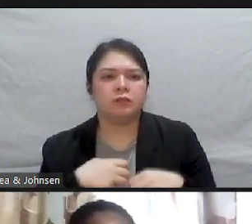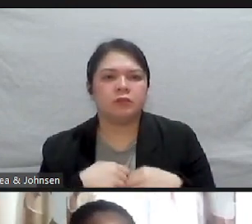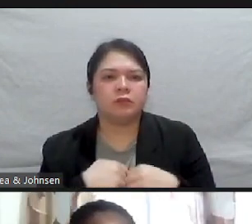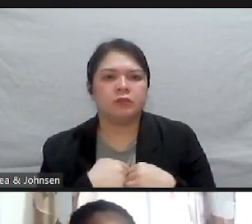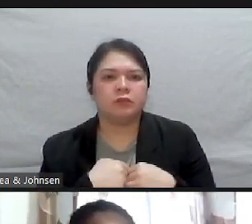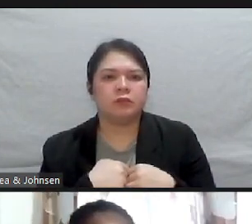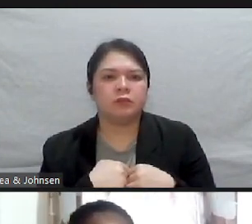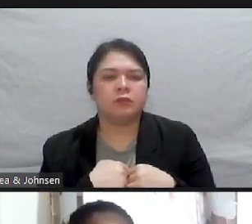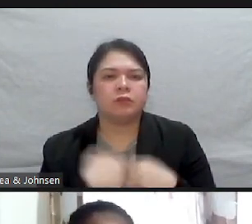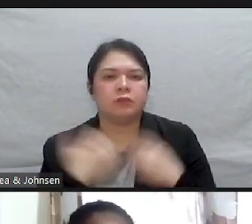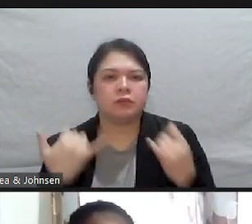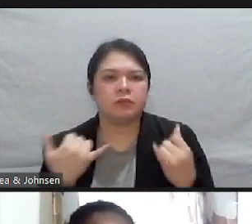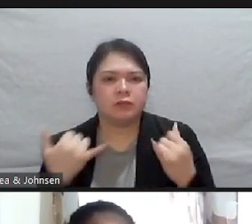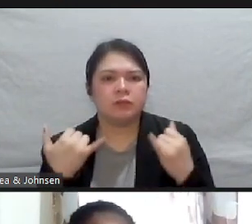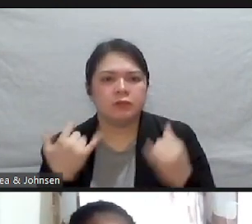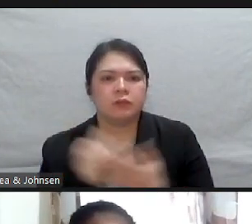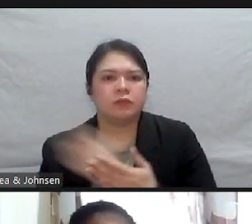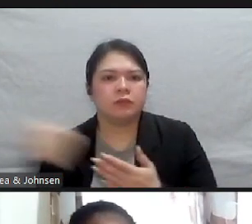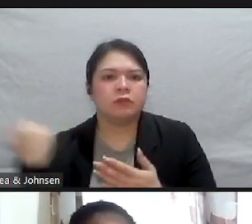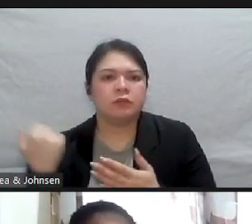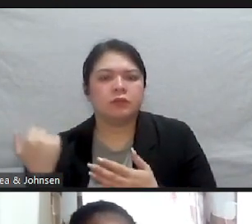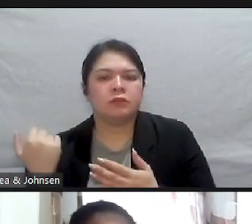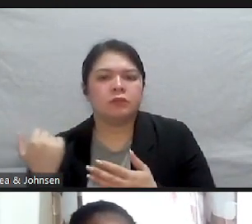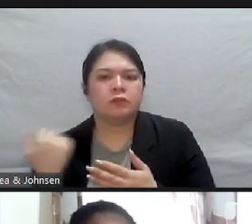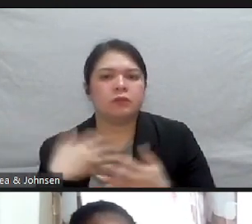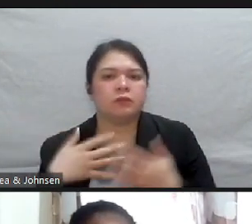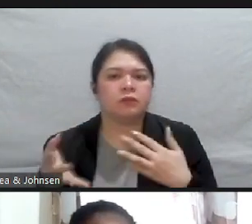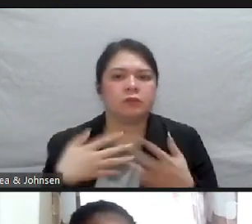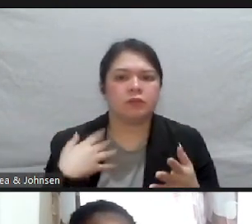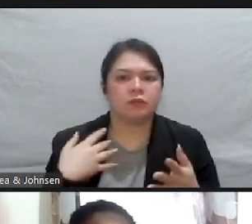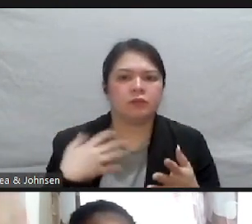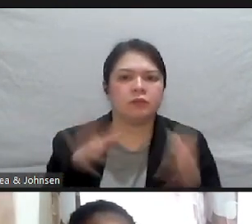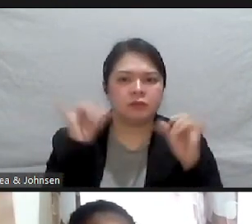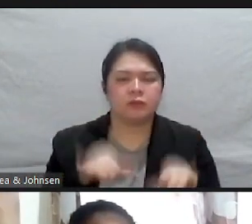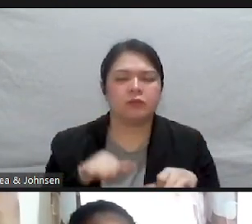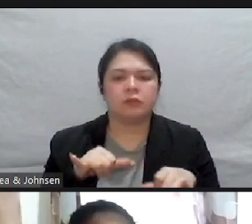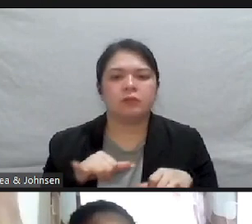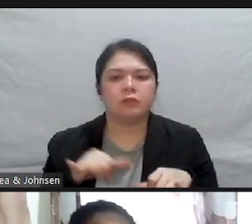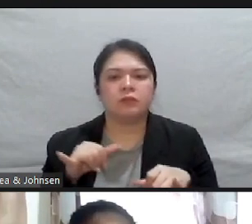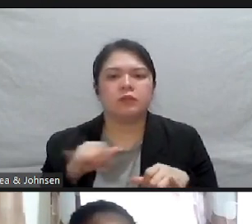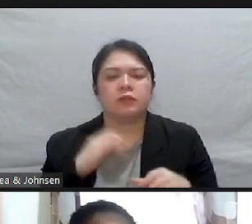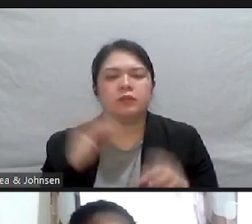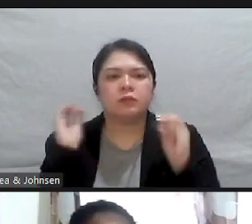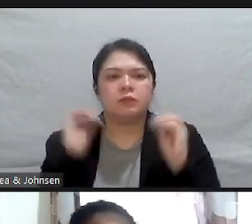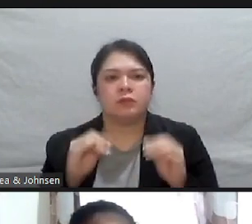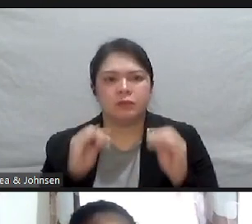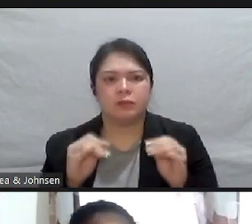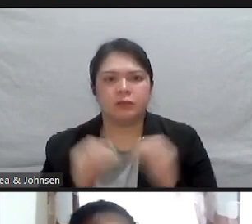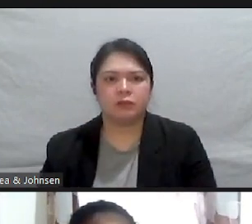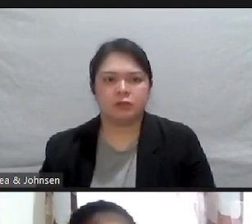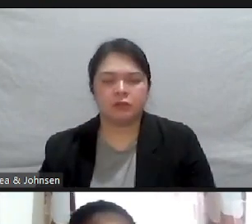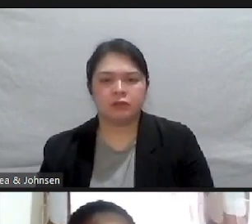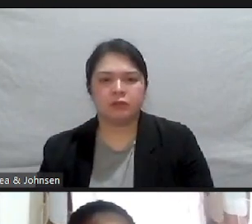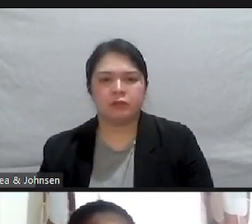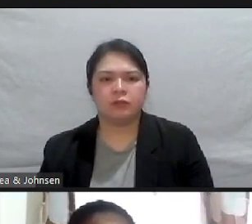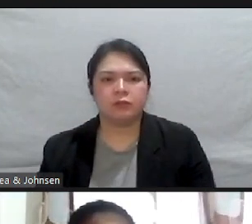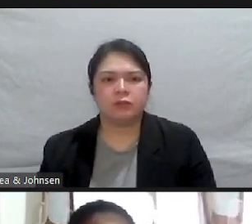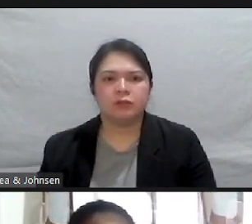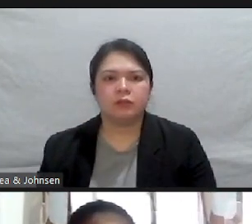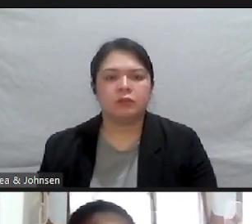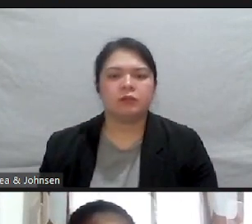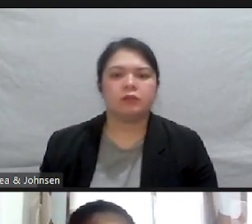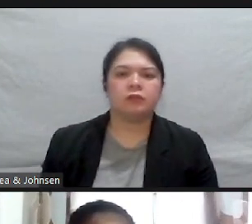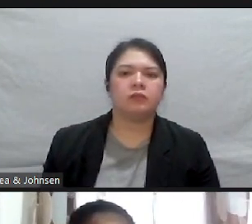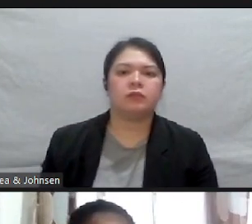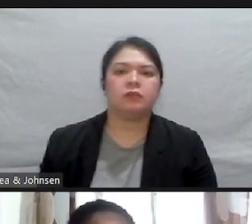sa pagtatanggal nito bilang subject kahit na ni-retain bilang medium of instruction? Kasi